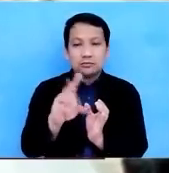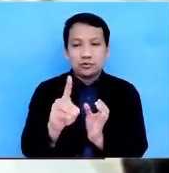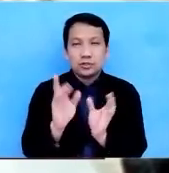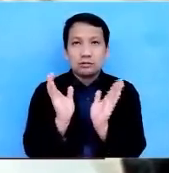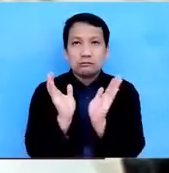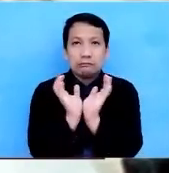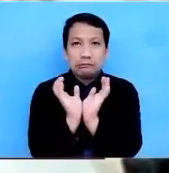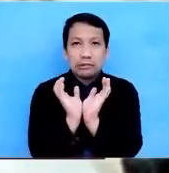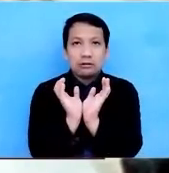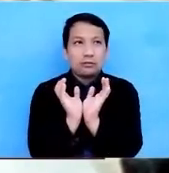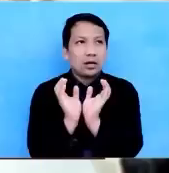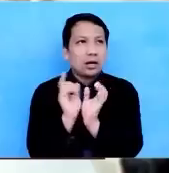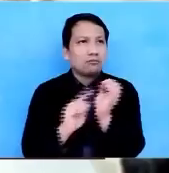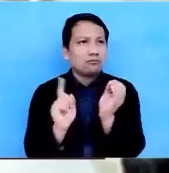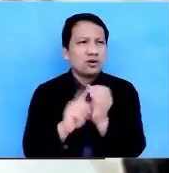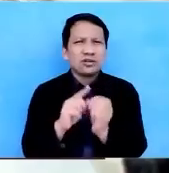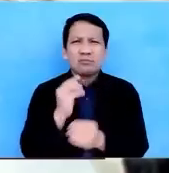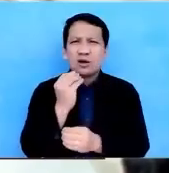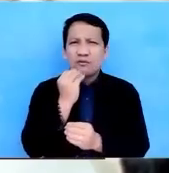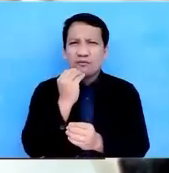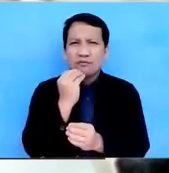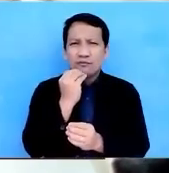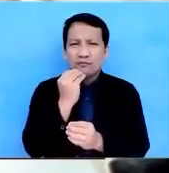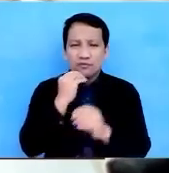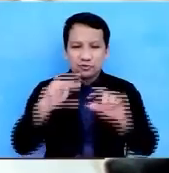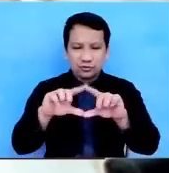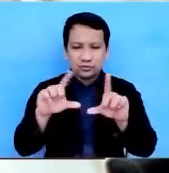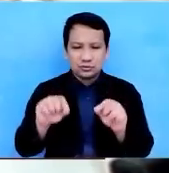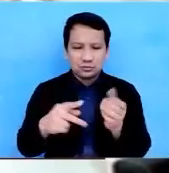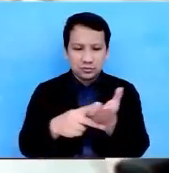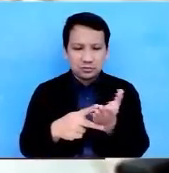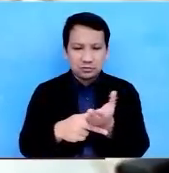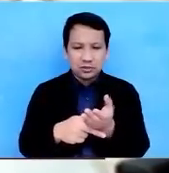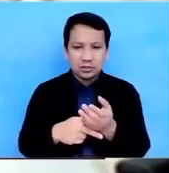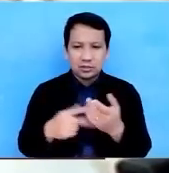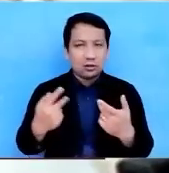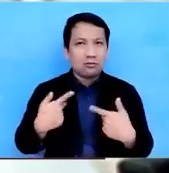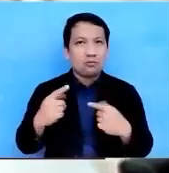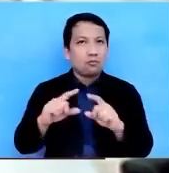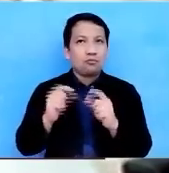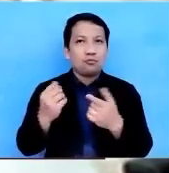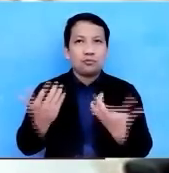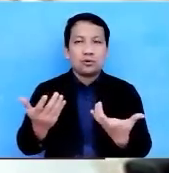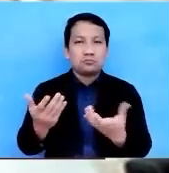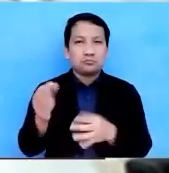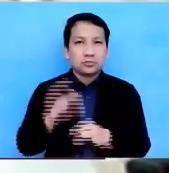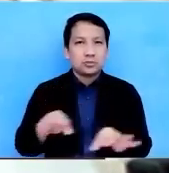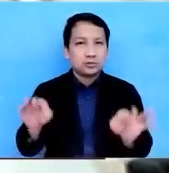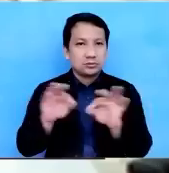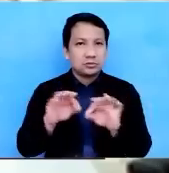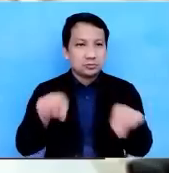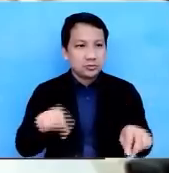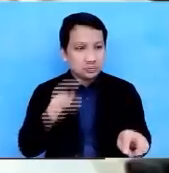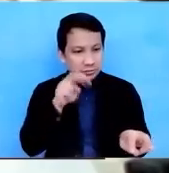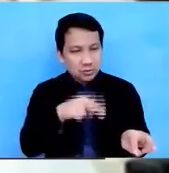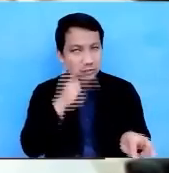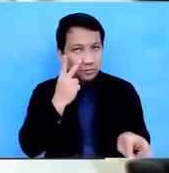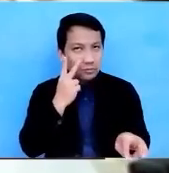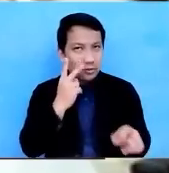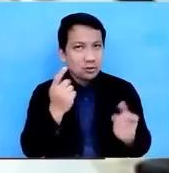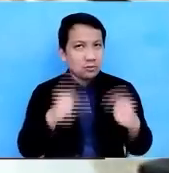program, which I was surprised we have never had, but it is something that we can see has been